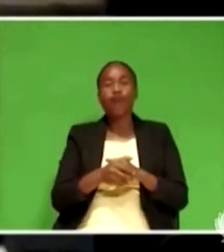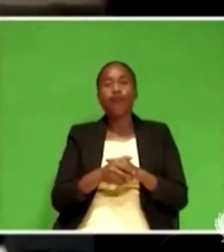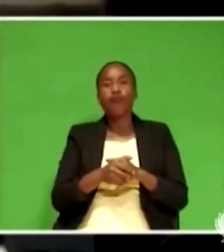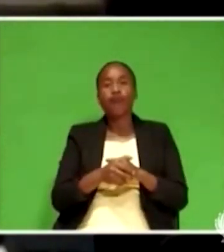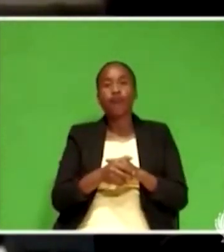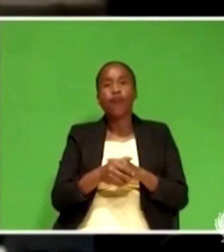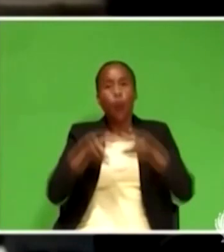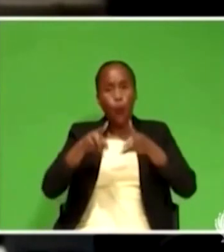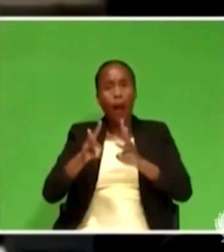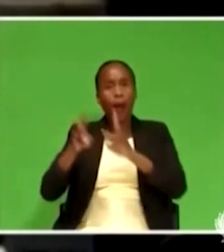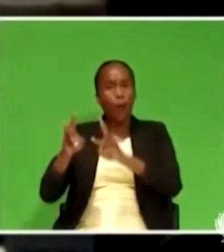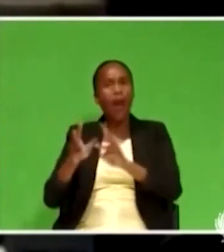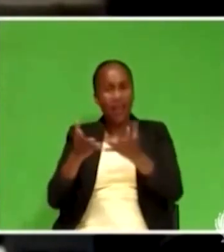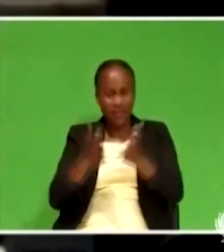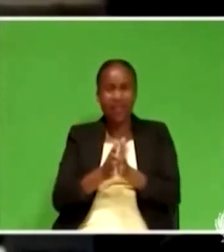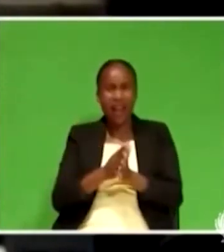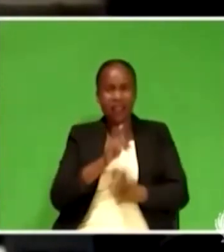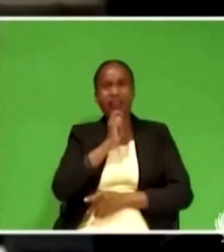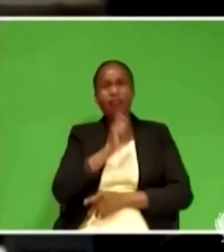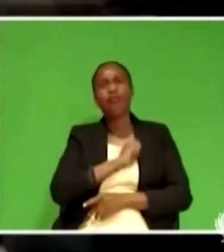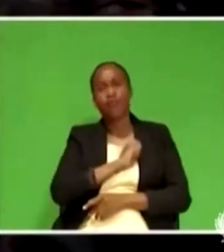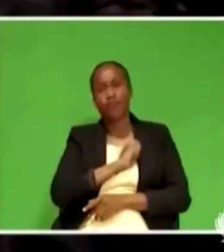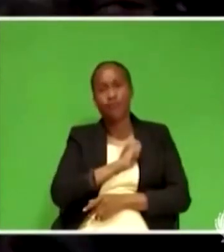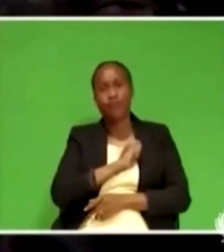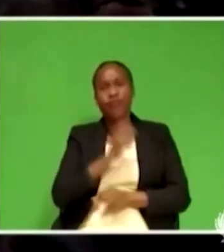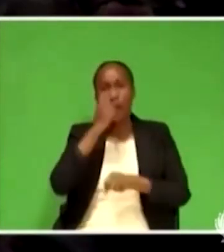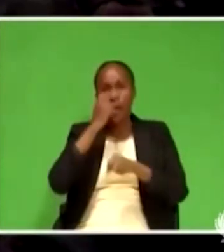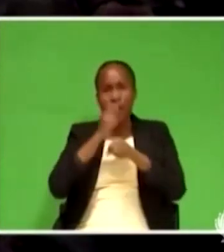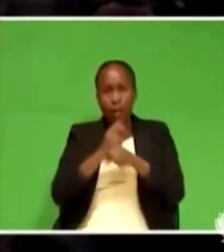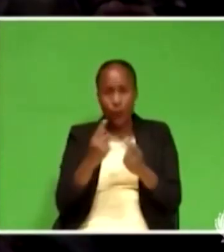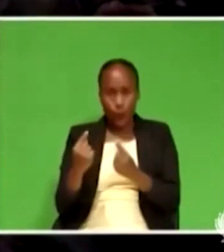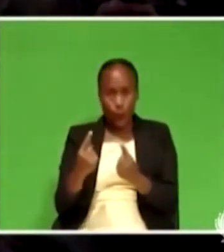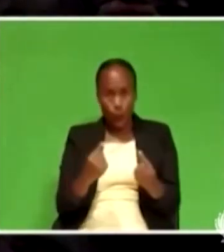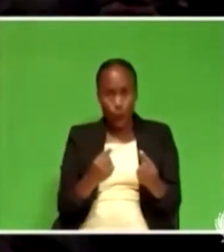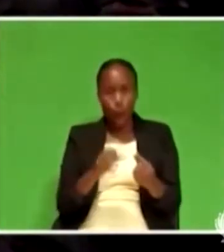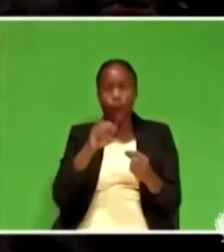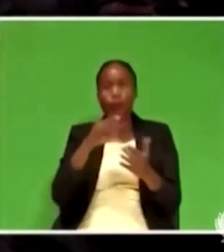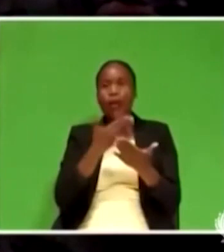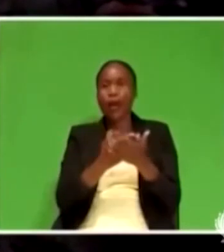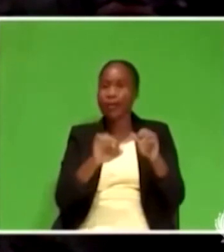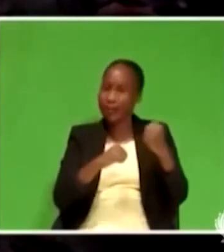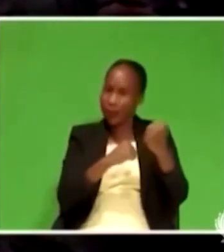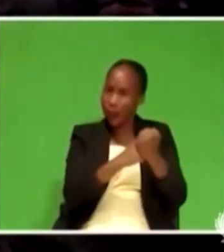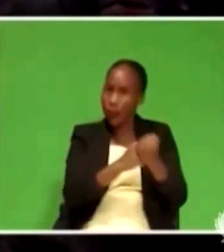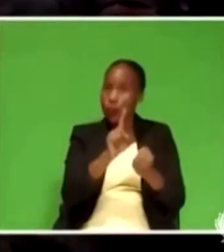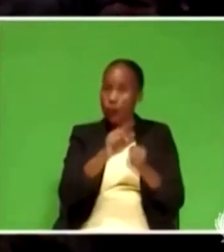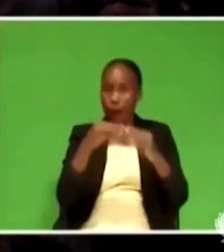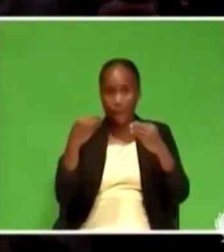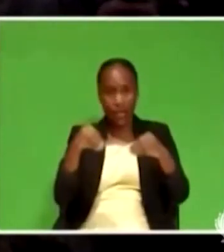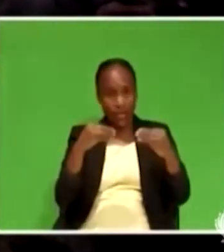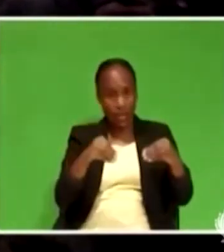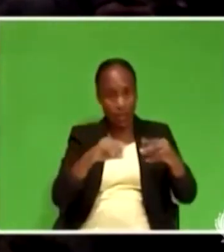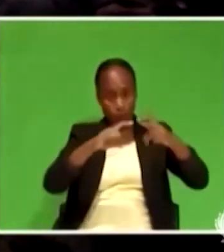لدعم الاعمال التجاريه وعدد من الشركات على سبيل المثال في انتاج الاغذيه